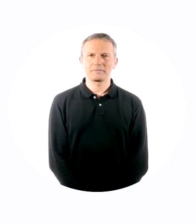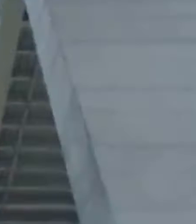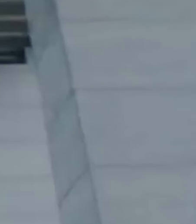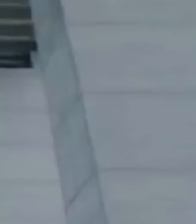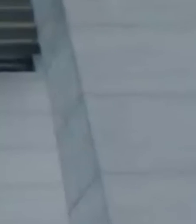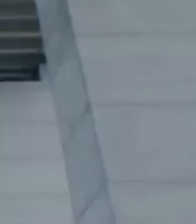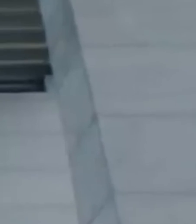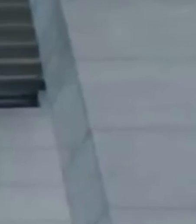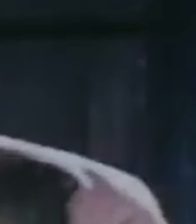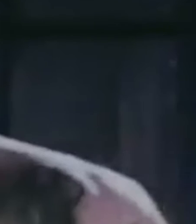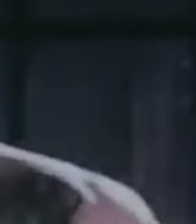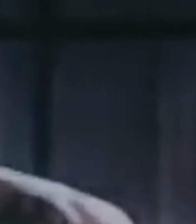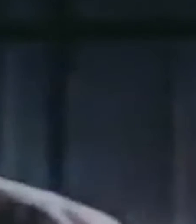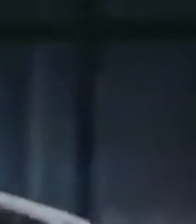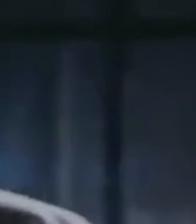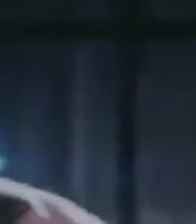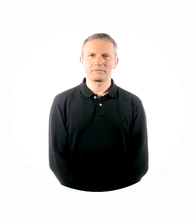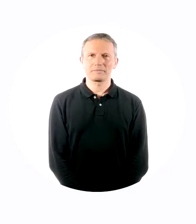si tu le fais, faut toujours être seul.